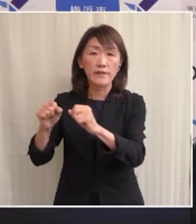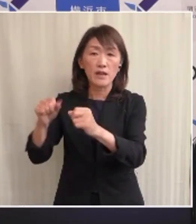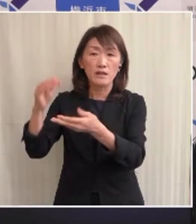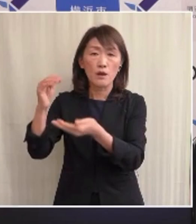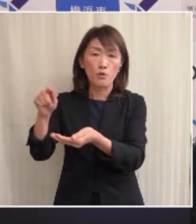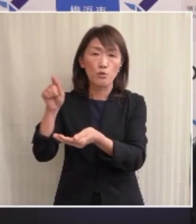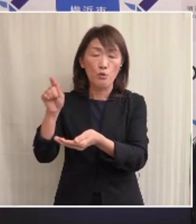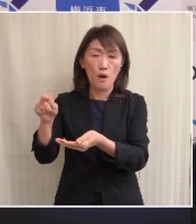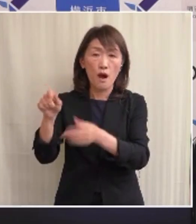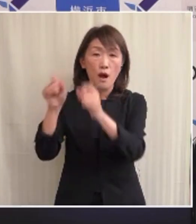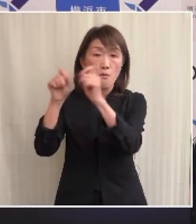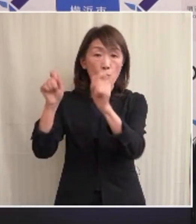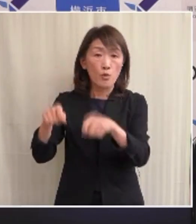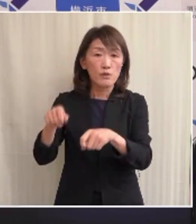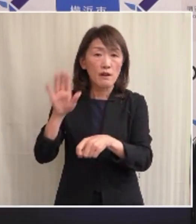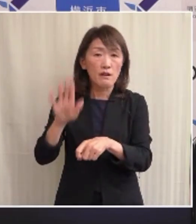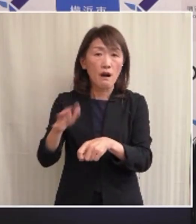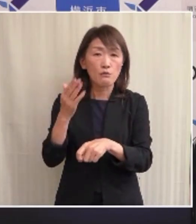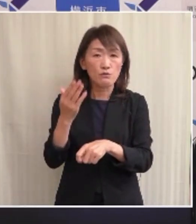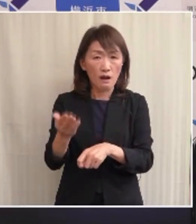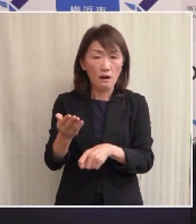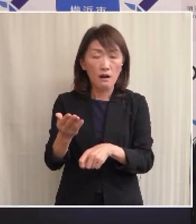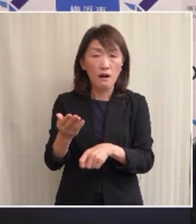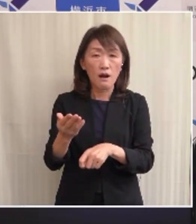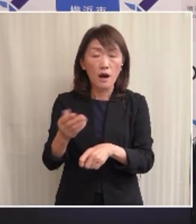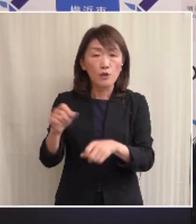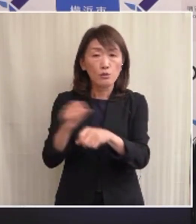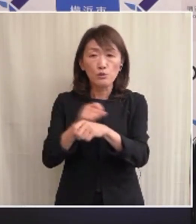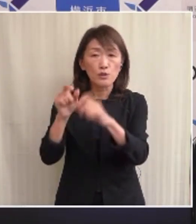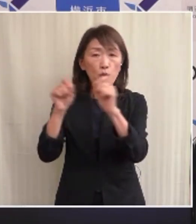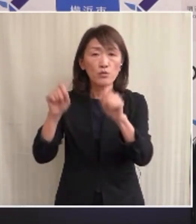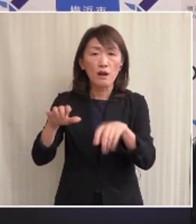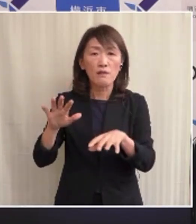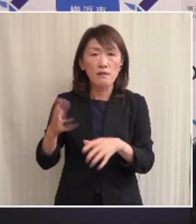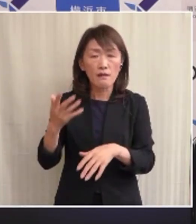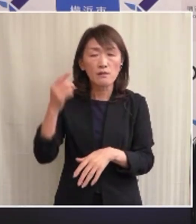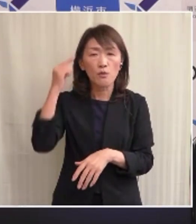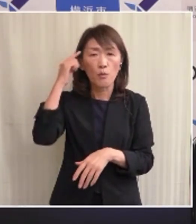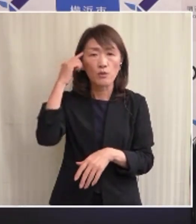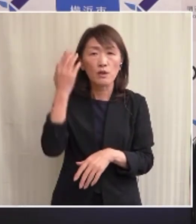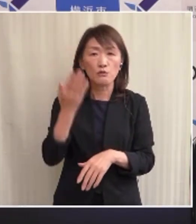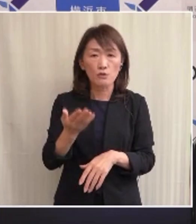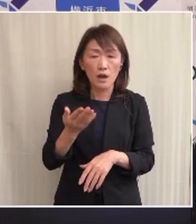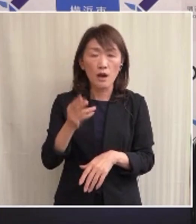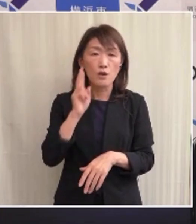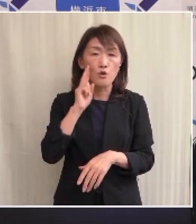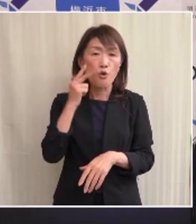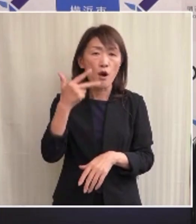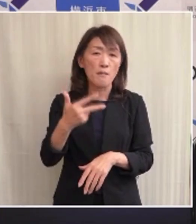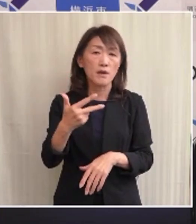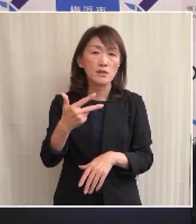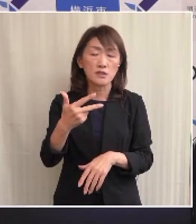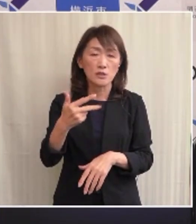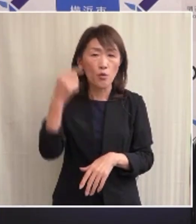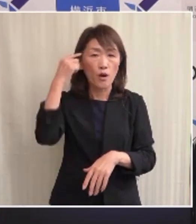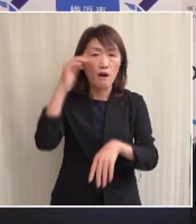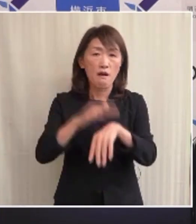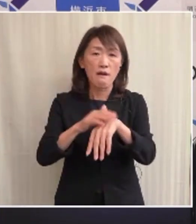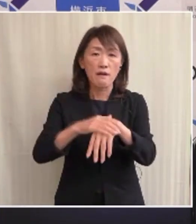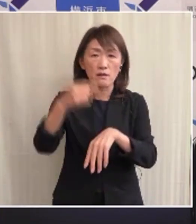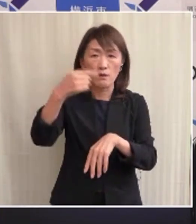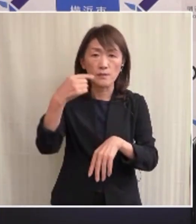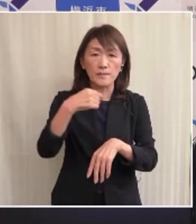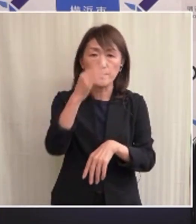問題があるとお感じか、またその特に問題はないというふうに認識していらっしゃるのか、市の現段階での考えを聞かせて